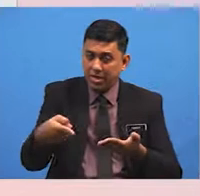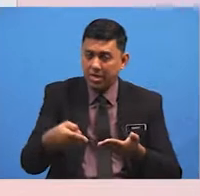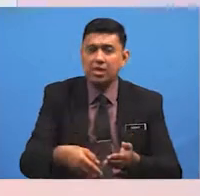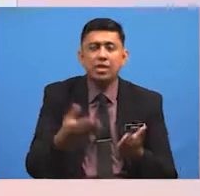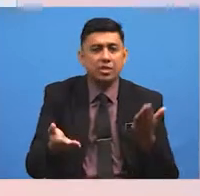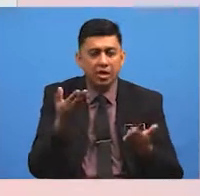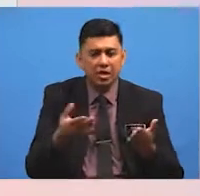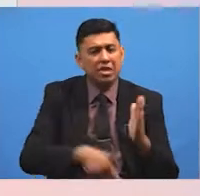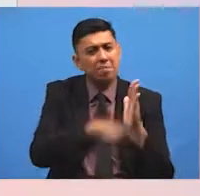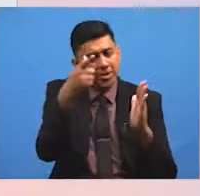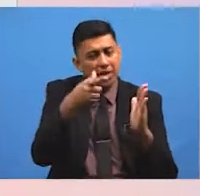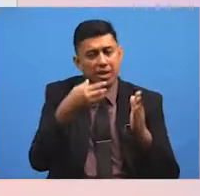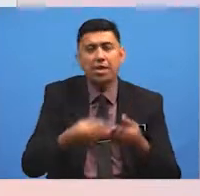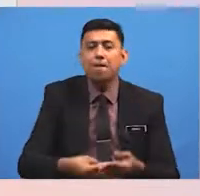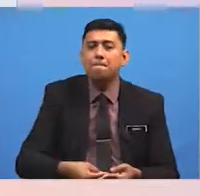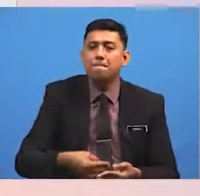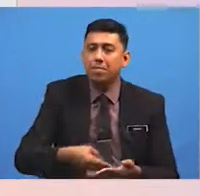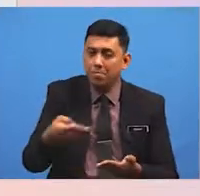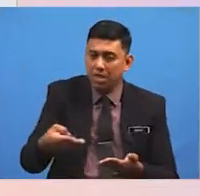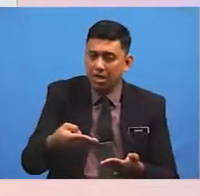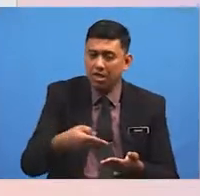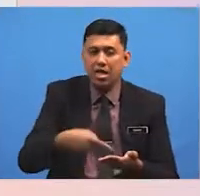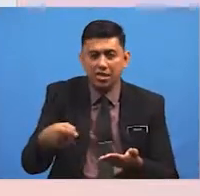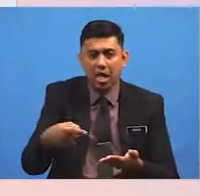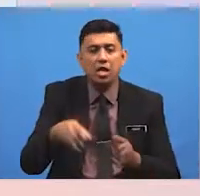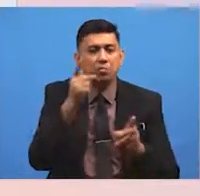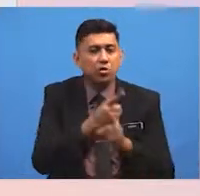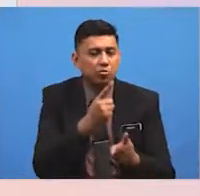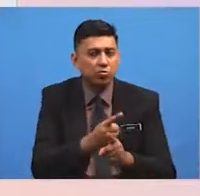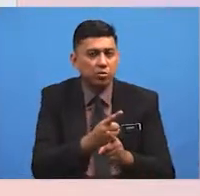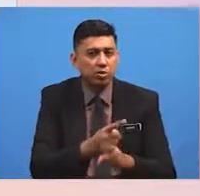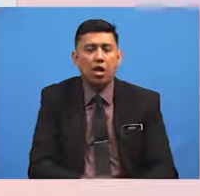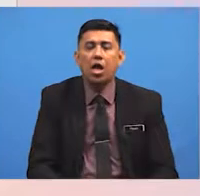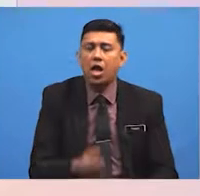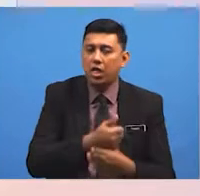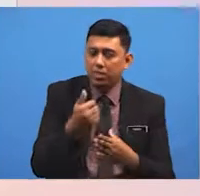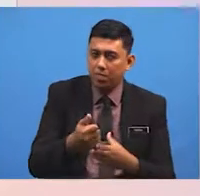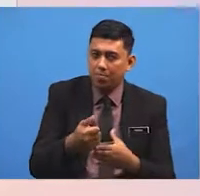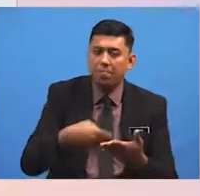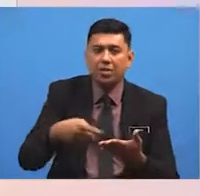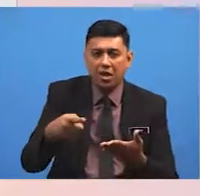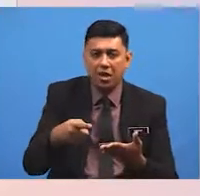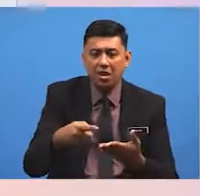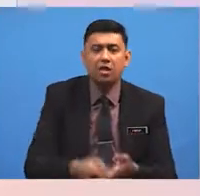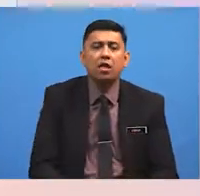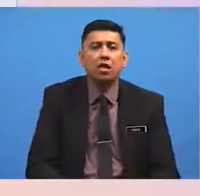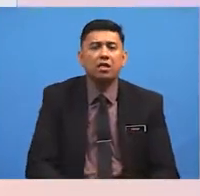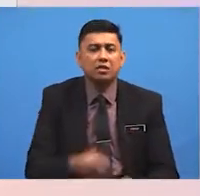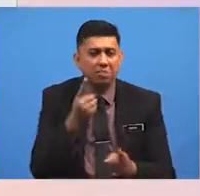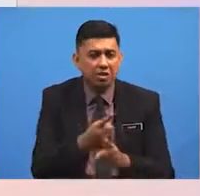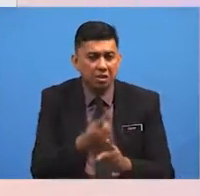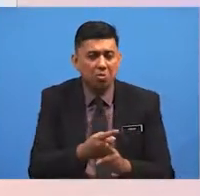pembayaran sebenar atau pembayaran sebenar kurang daripada pembayaran yang